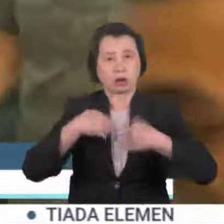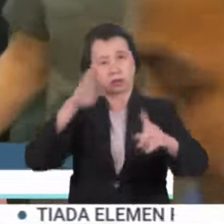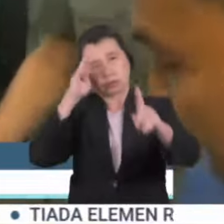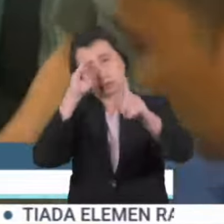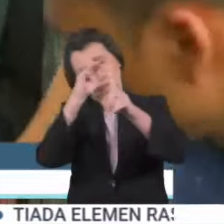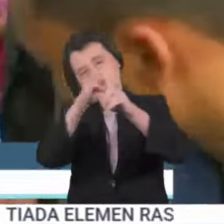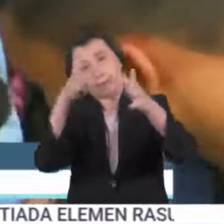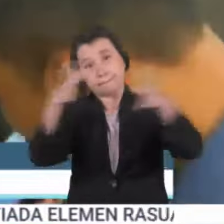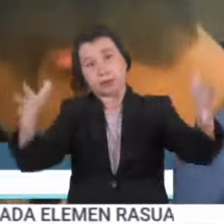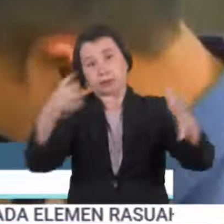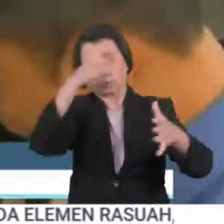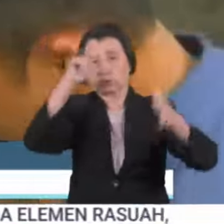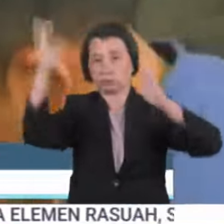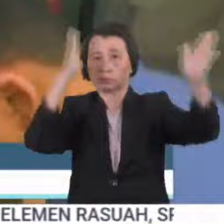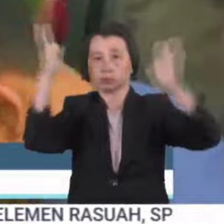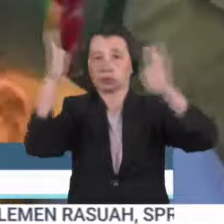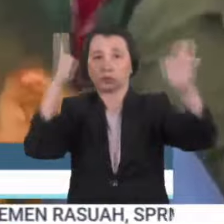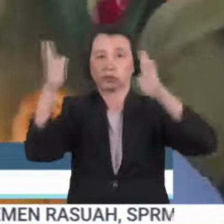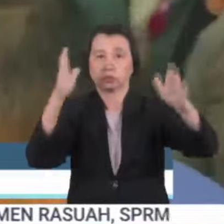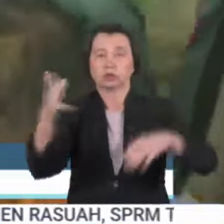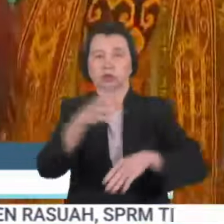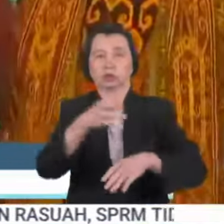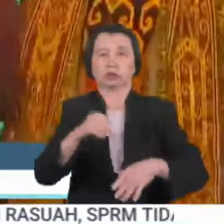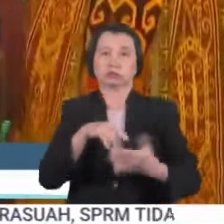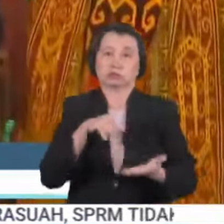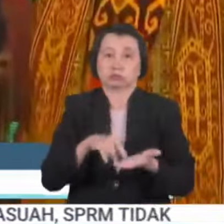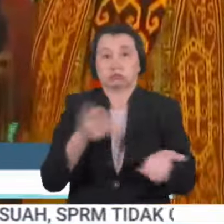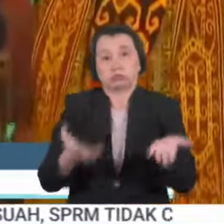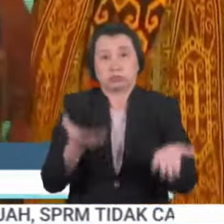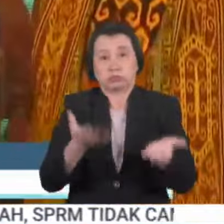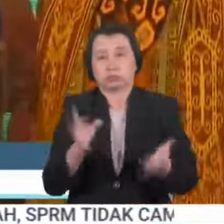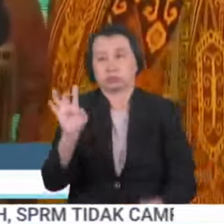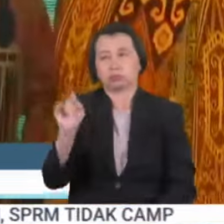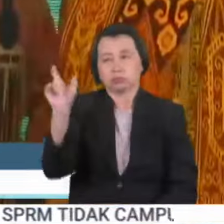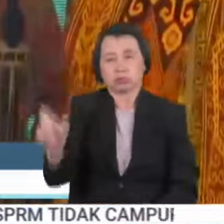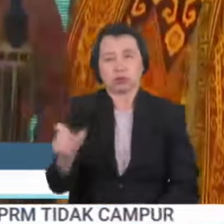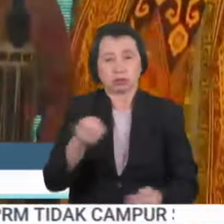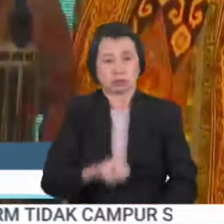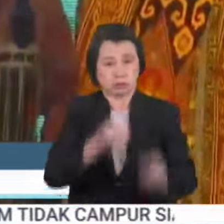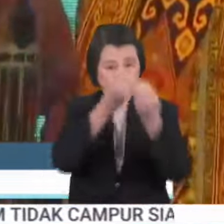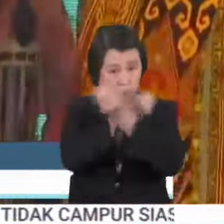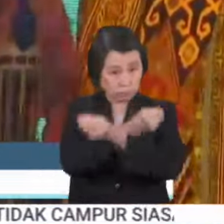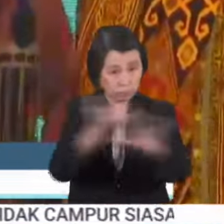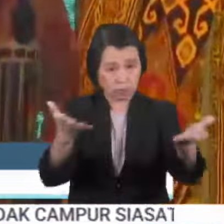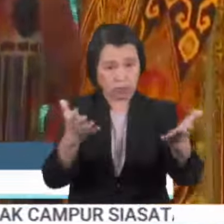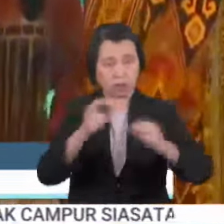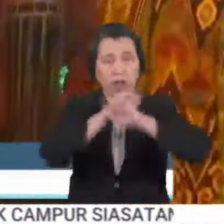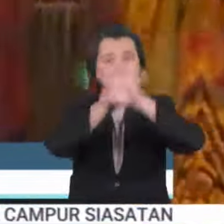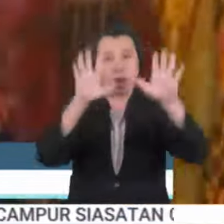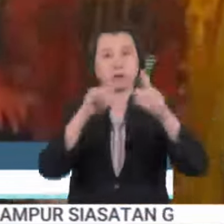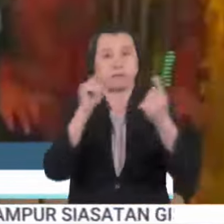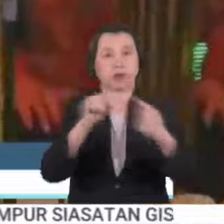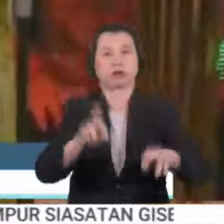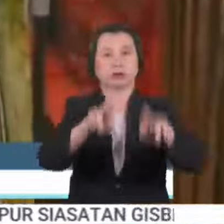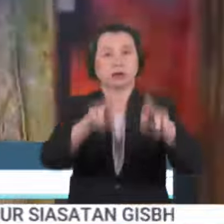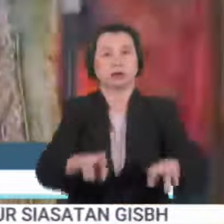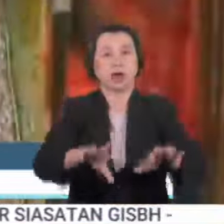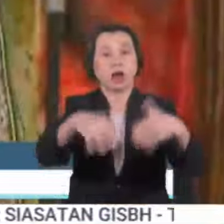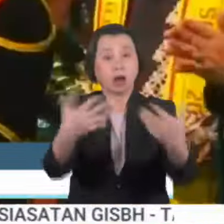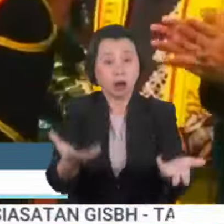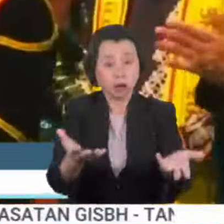besar kepada Malaysia. Dan ini mungkin juga satu mesej yang jelas kepada seluruh rakyat, terutamanya golongan